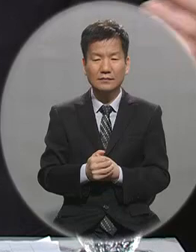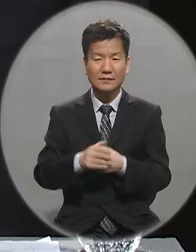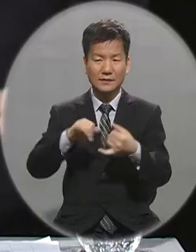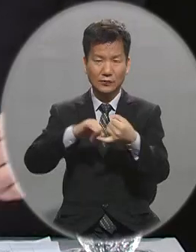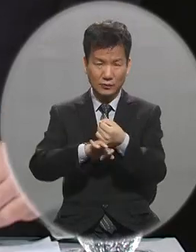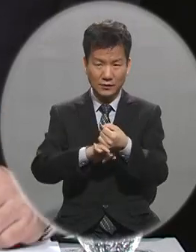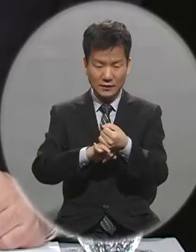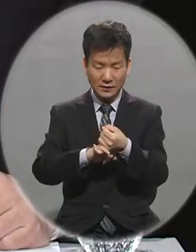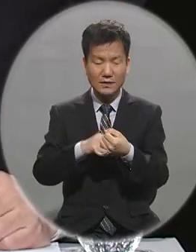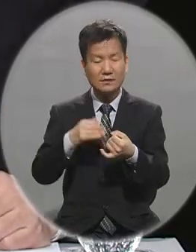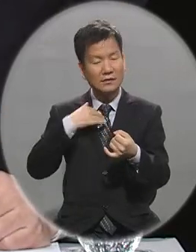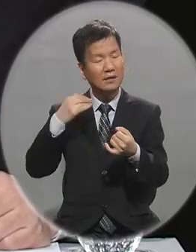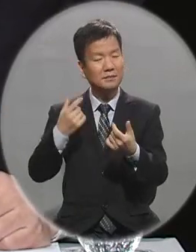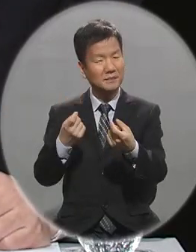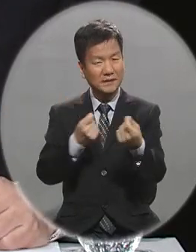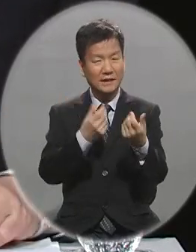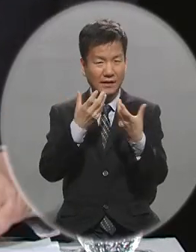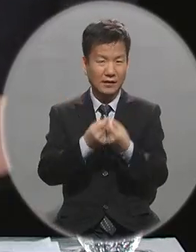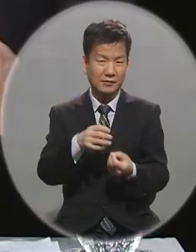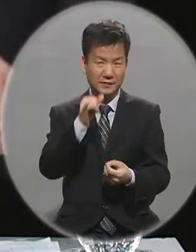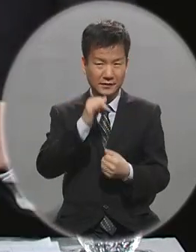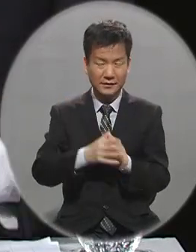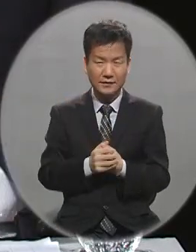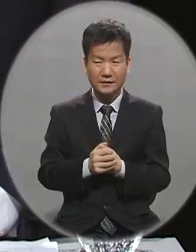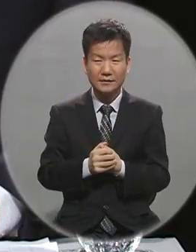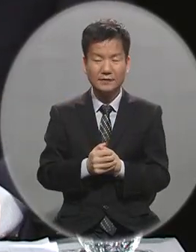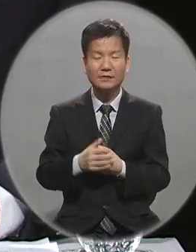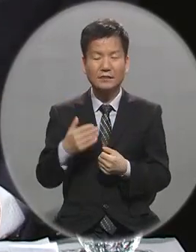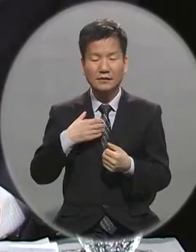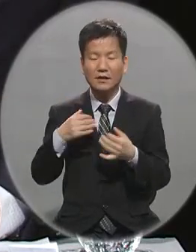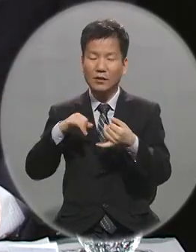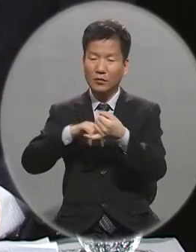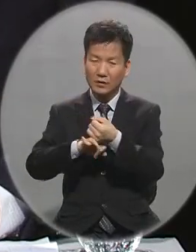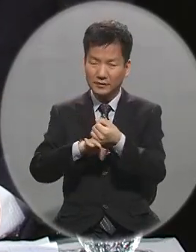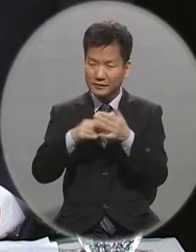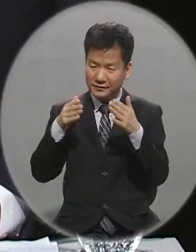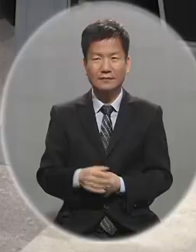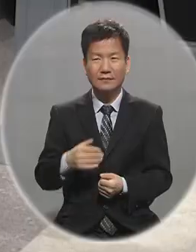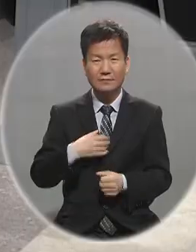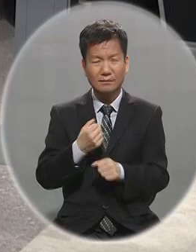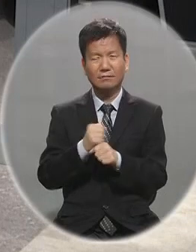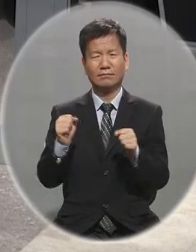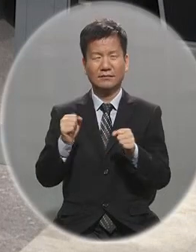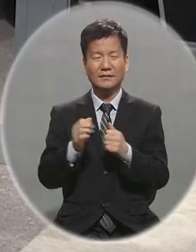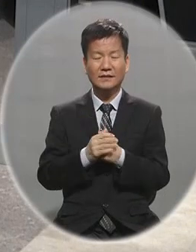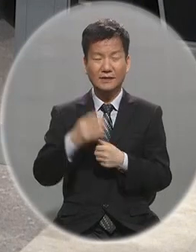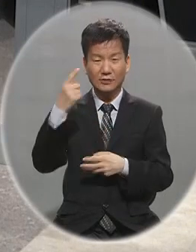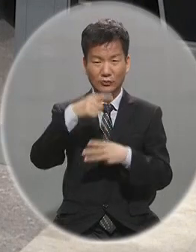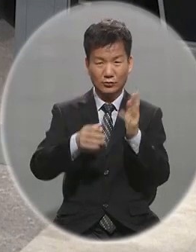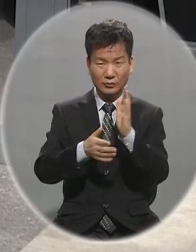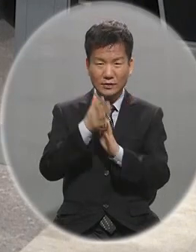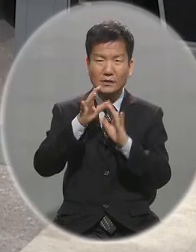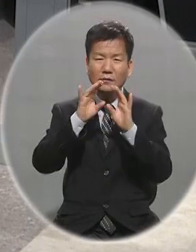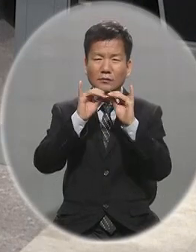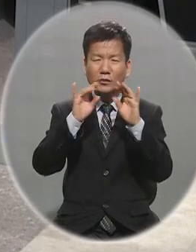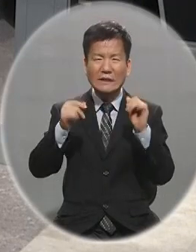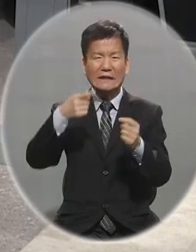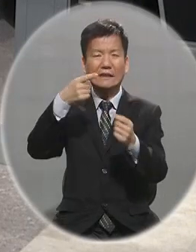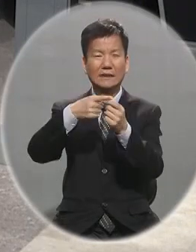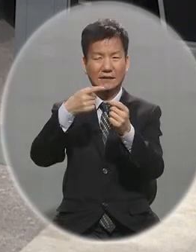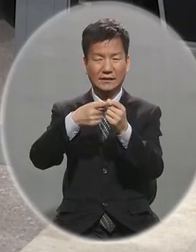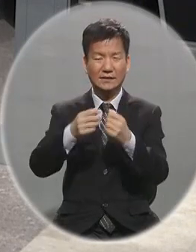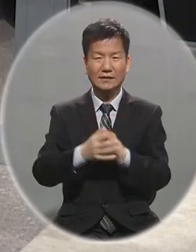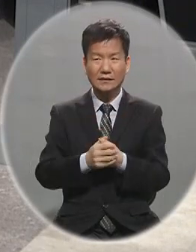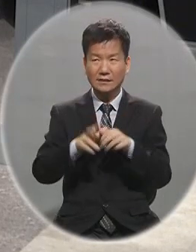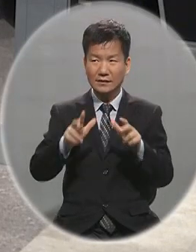공약의 유사성을 저하고 공유하는 것 같습니다. 그쪽으로 저도 공약을 잡고 있습니다. 청주시가 미세먼지 1등